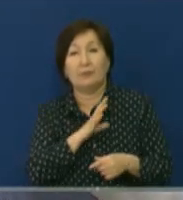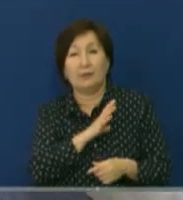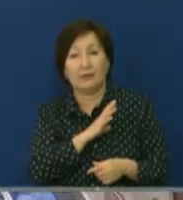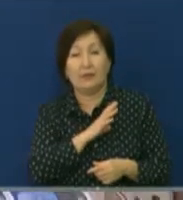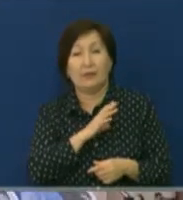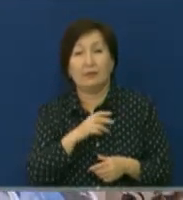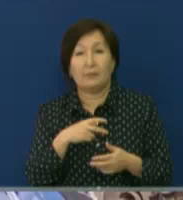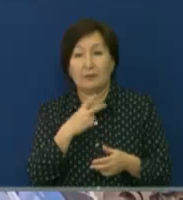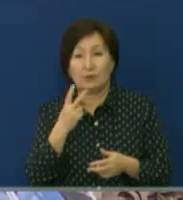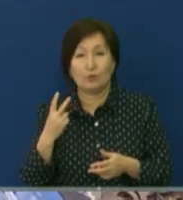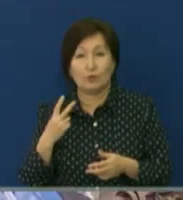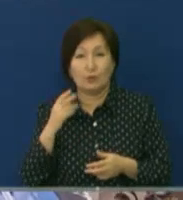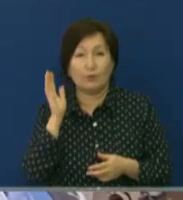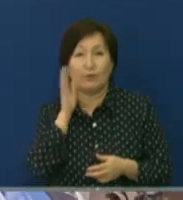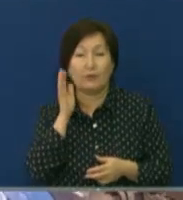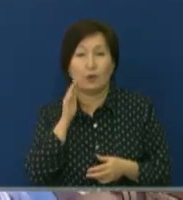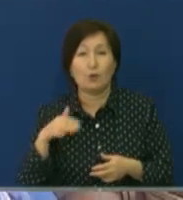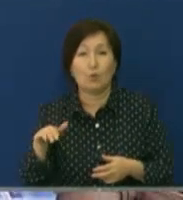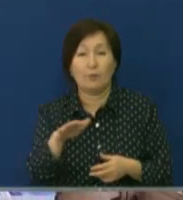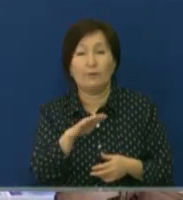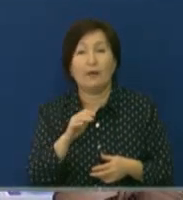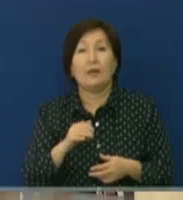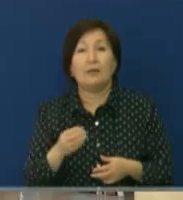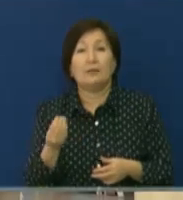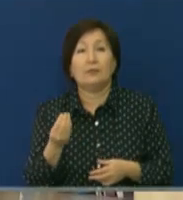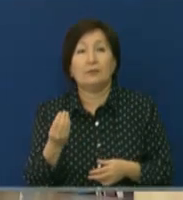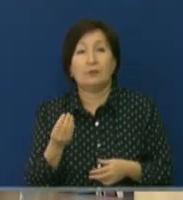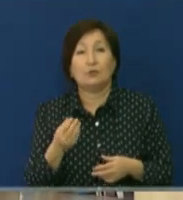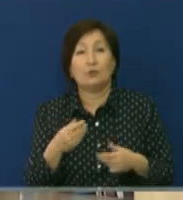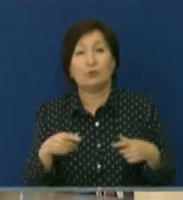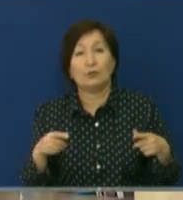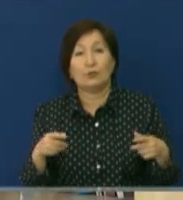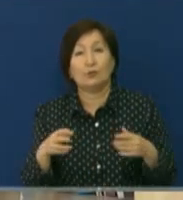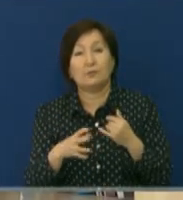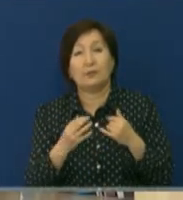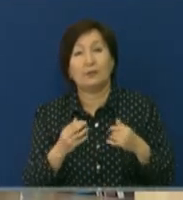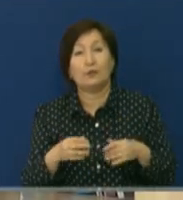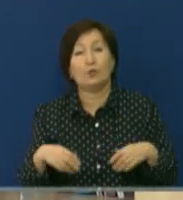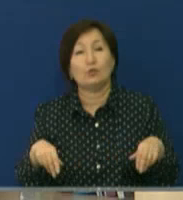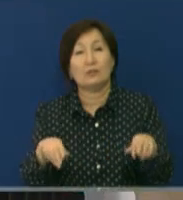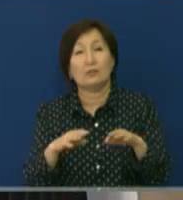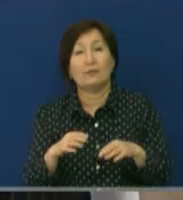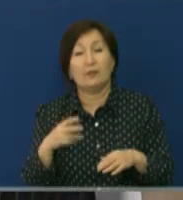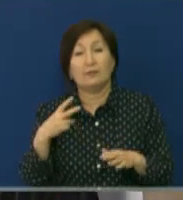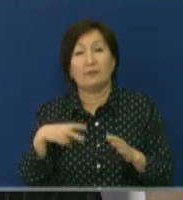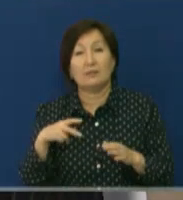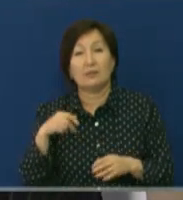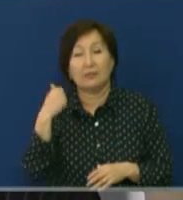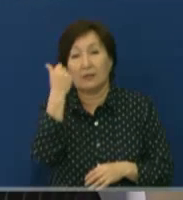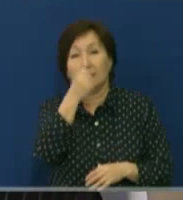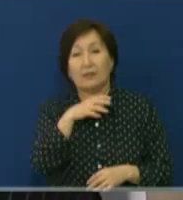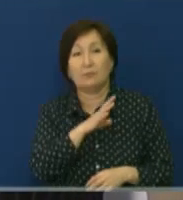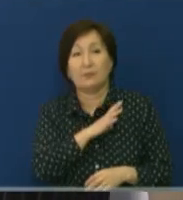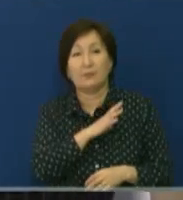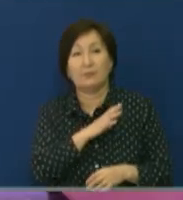водоемов нашего региона в частности в 2017 2020 годах был реализован специальный проект на